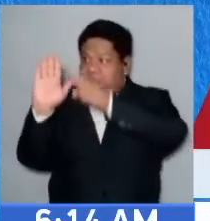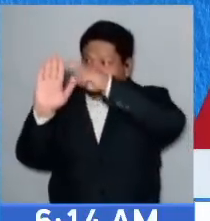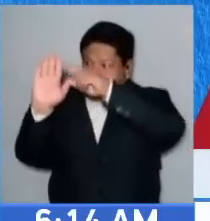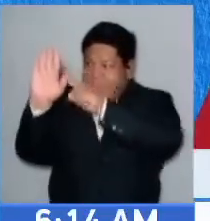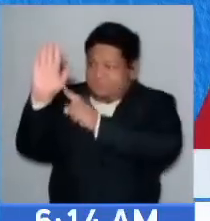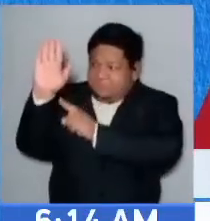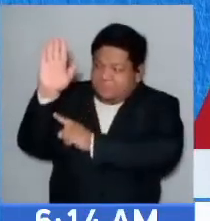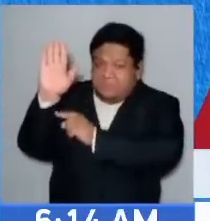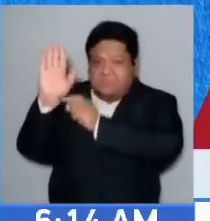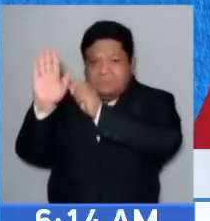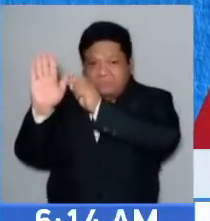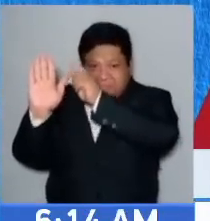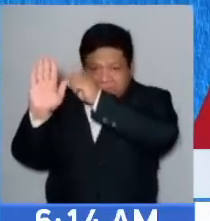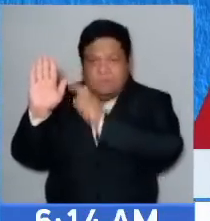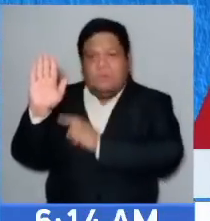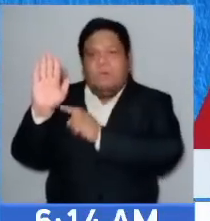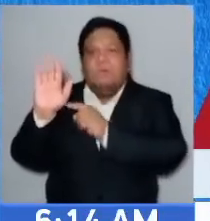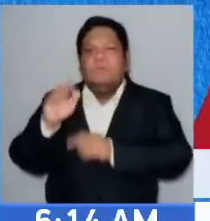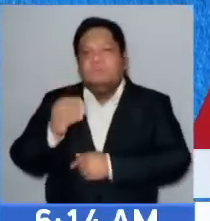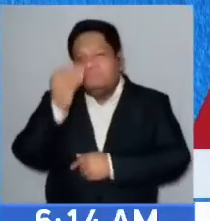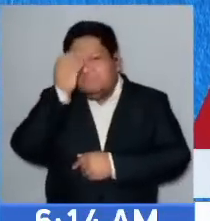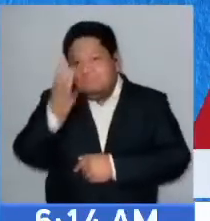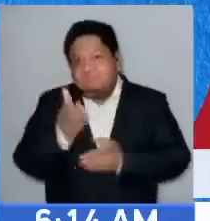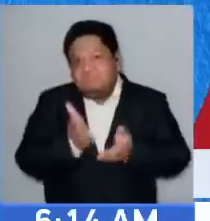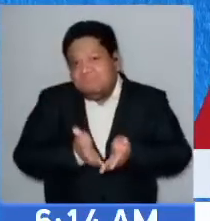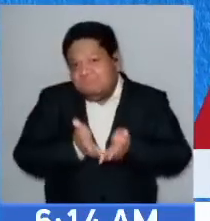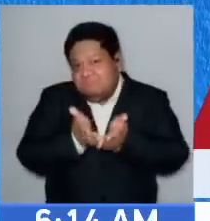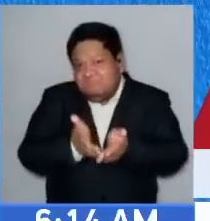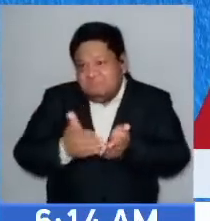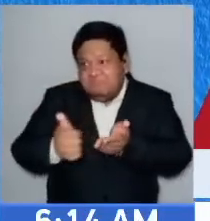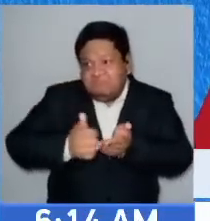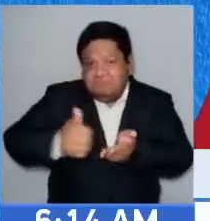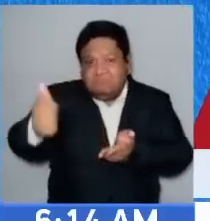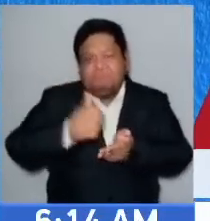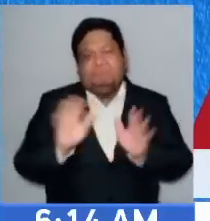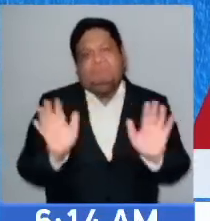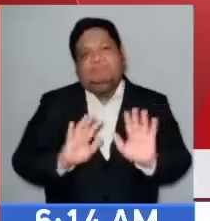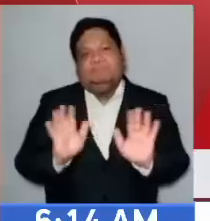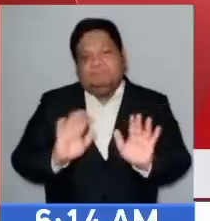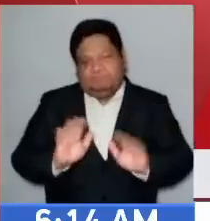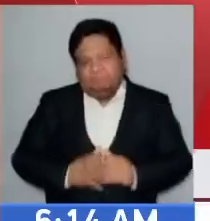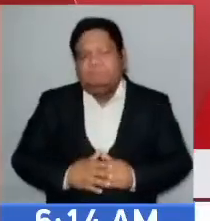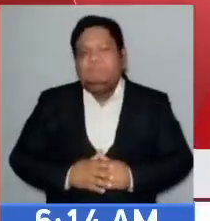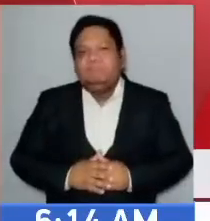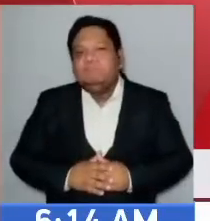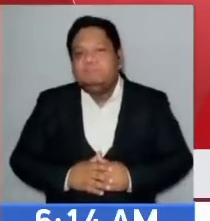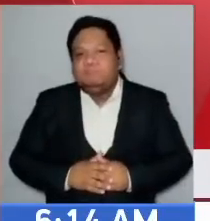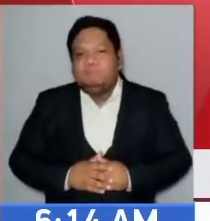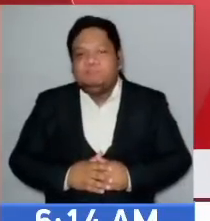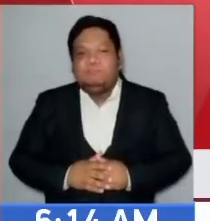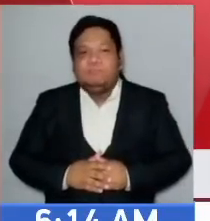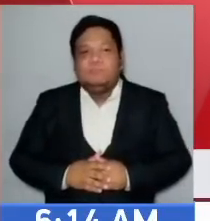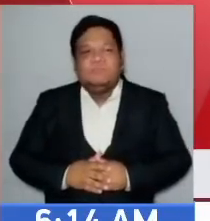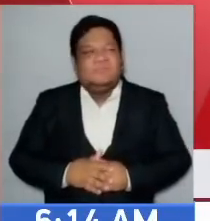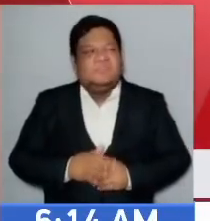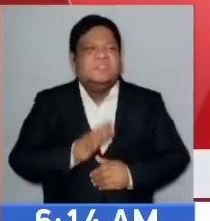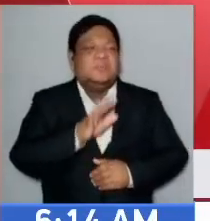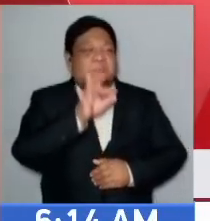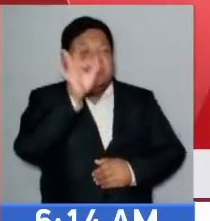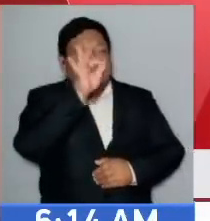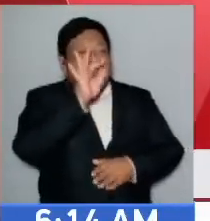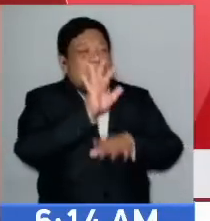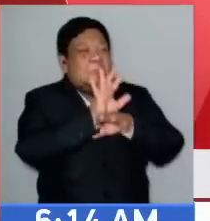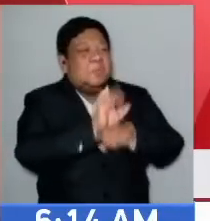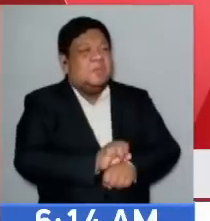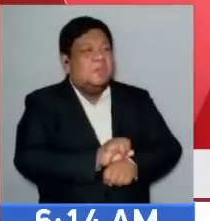muna pumalawak doon yung mga kababayan nating mangisda at yung mga may maliit na sakyang pandagat. Ang Pinoy ganito eh. Kailan ba ang tag-init? Ngayon naman eh. Kailan